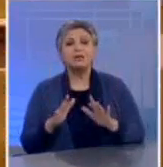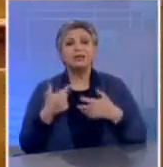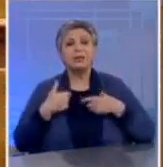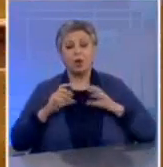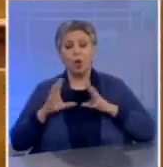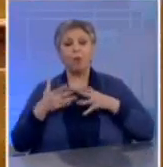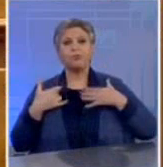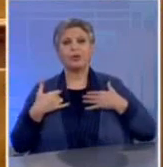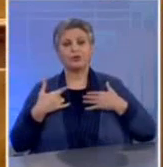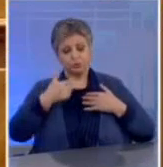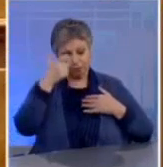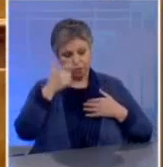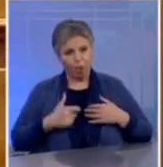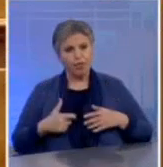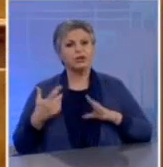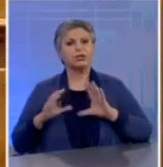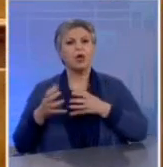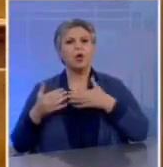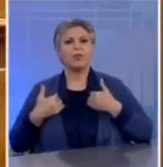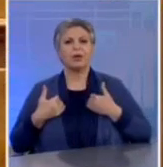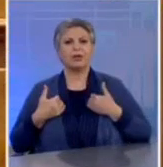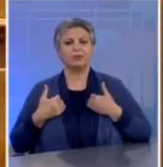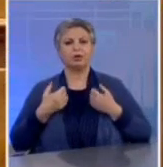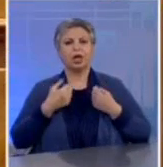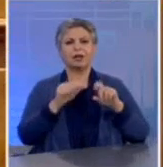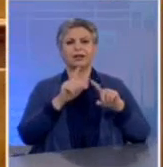Πρωθυπουργό. Και να σας πω και κάτι,